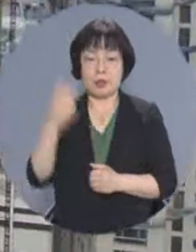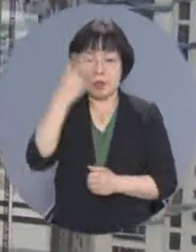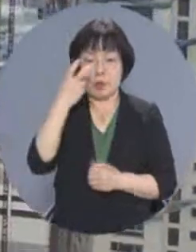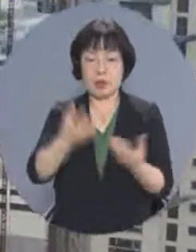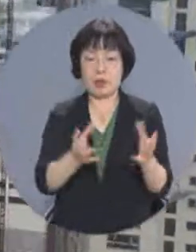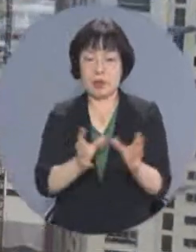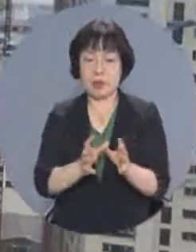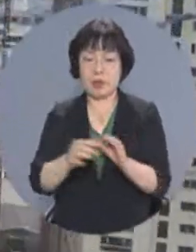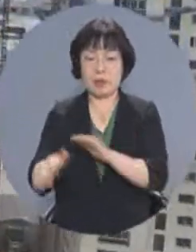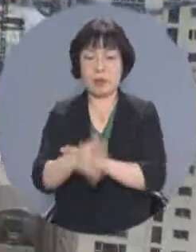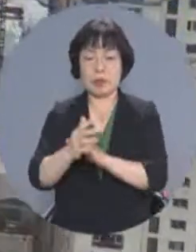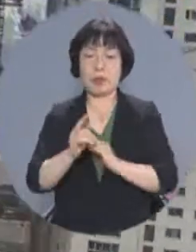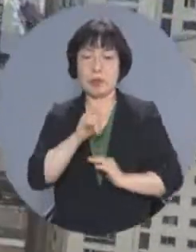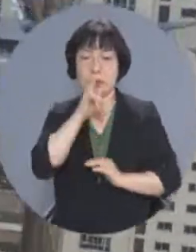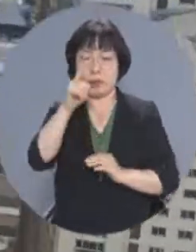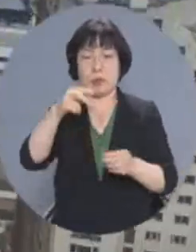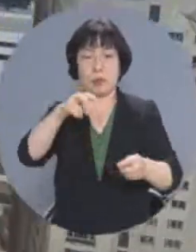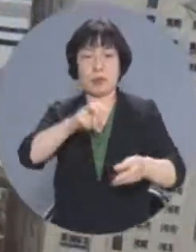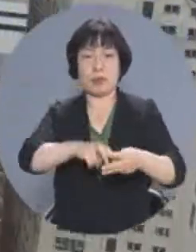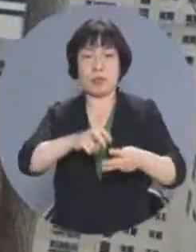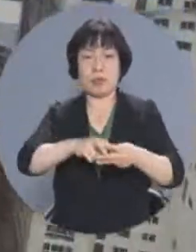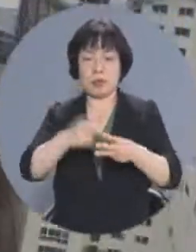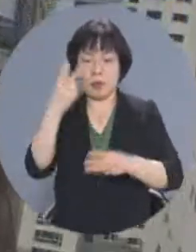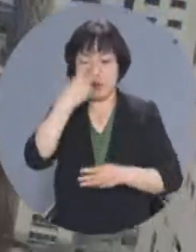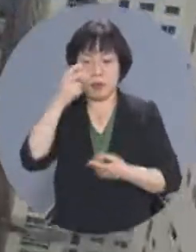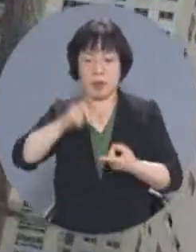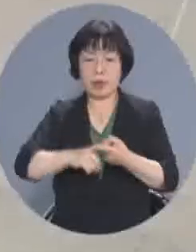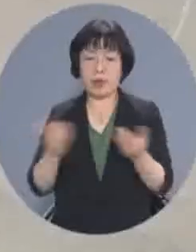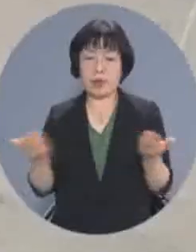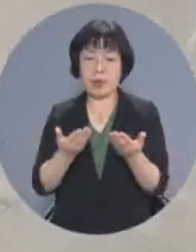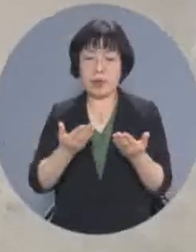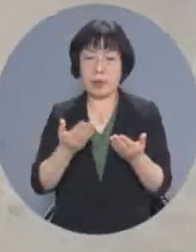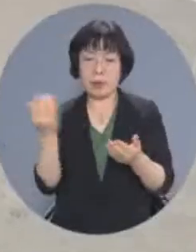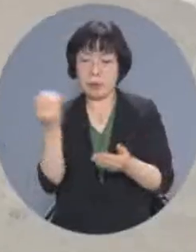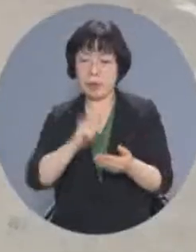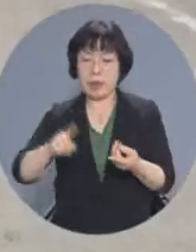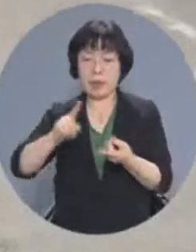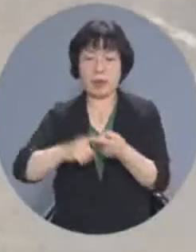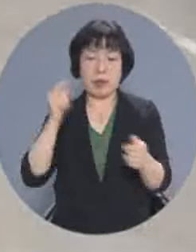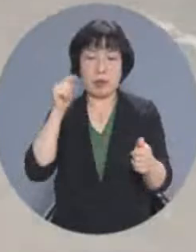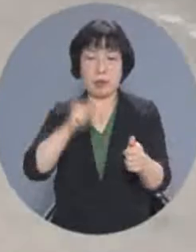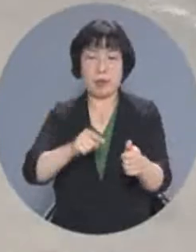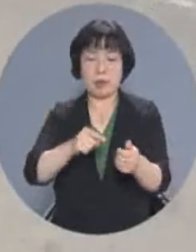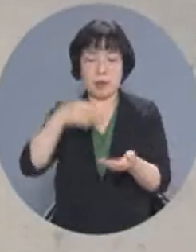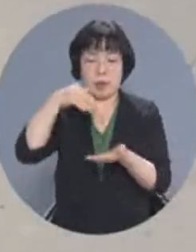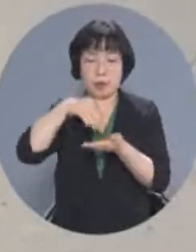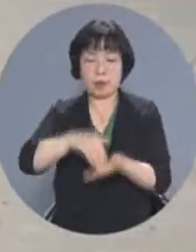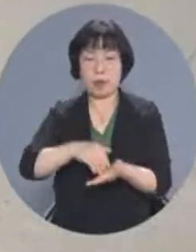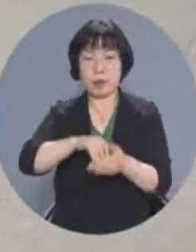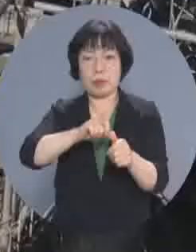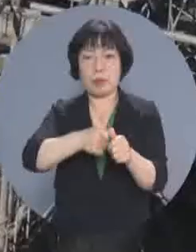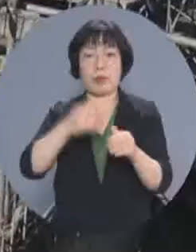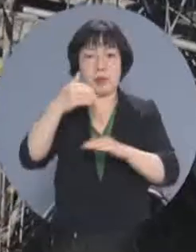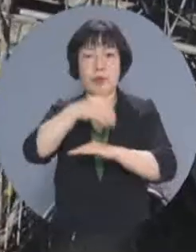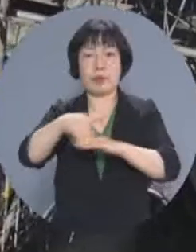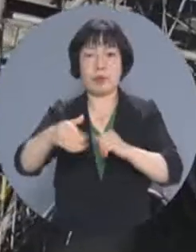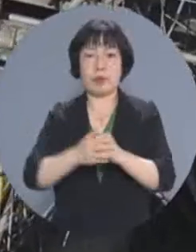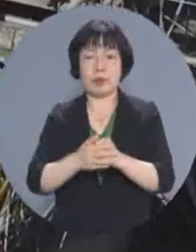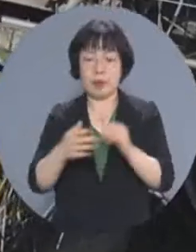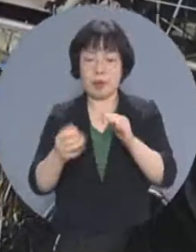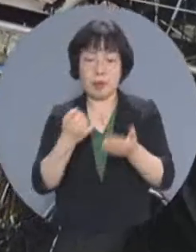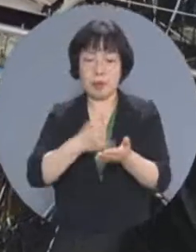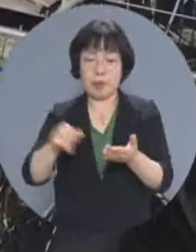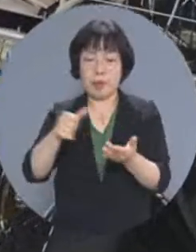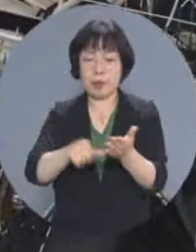감리관리팀과 부실공사 신고센터도 운영해 부실감리와 부당한 작업 지시에 대해선 엄격히 처벌할 방침입니다. 또 불량자재